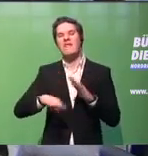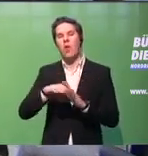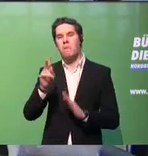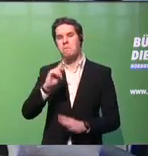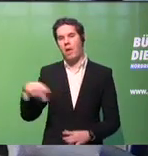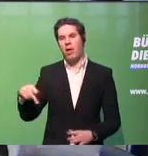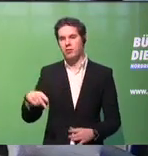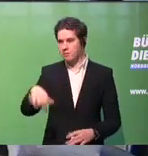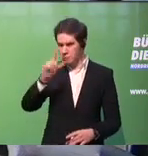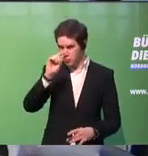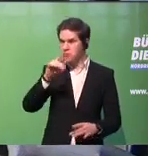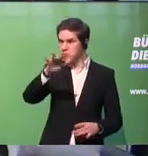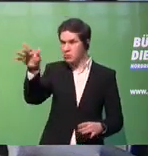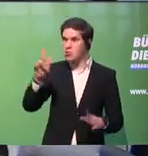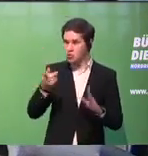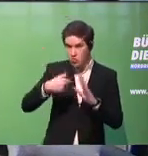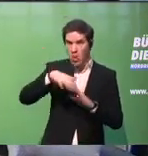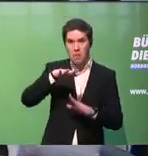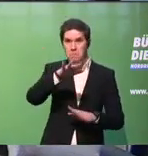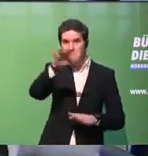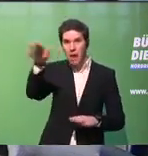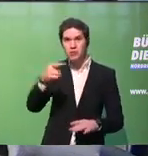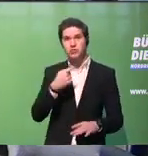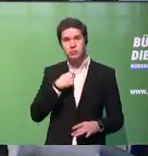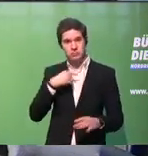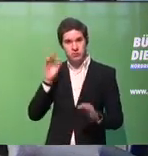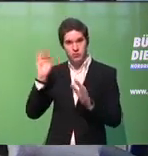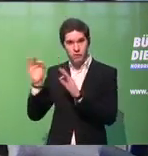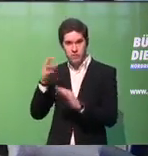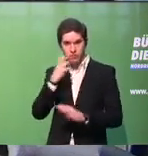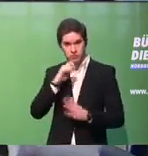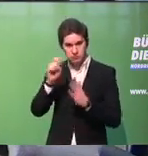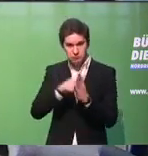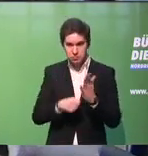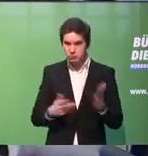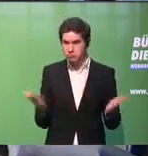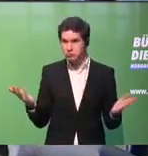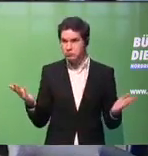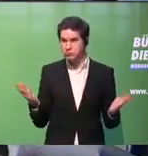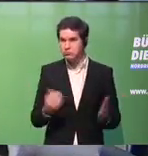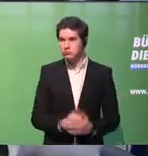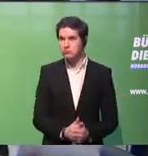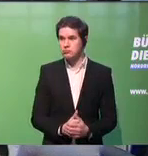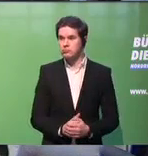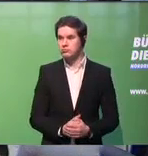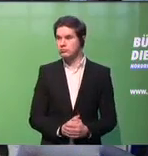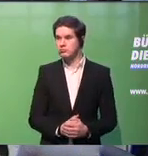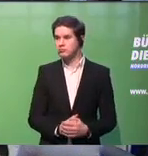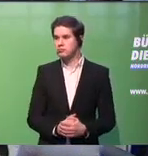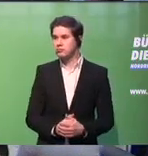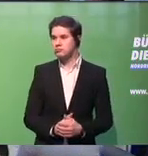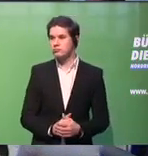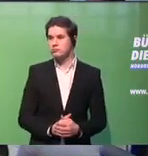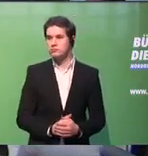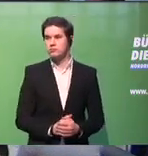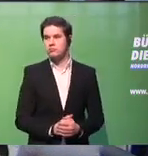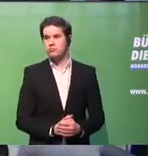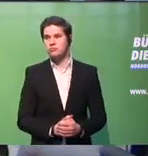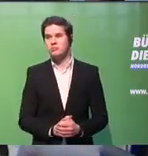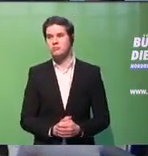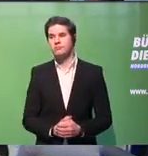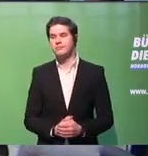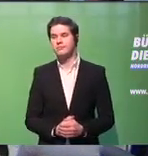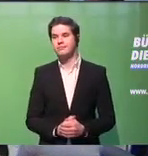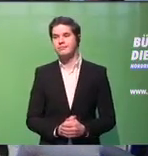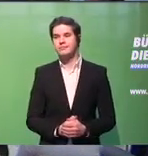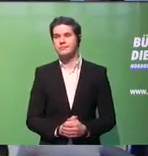es weitere Kandidaturen um ein zweites Votum des Landesverbandes Nordrhein-Westfalen? Auf dem